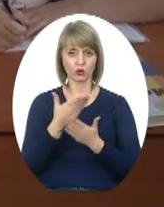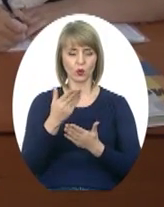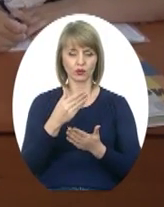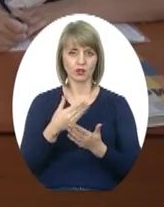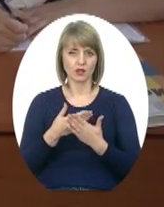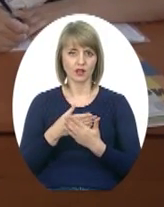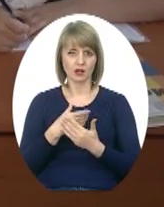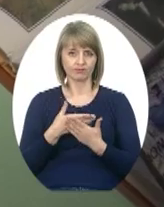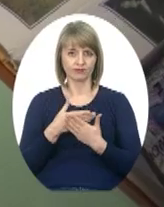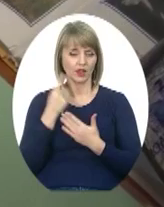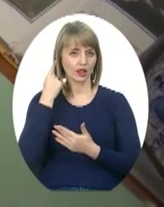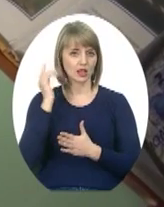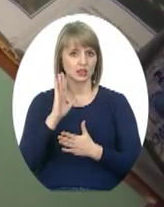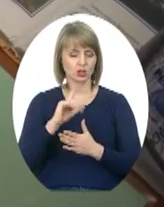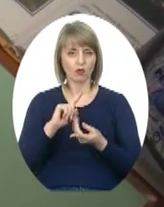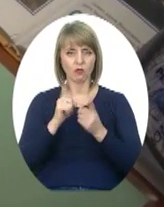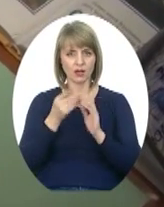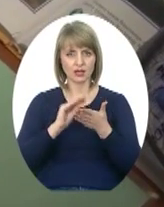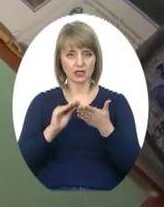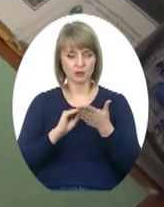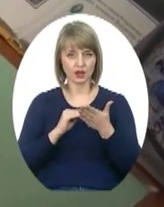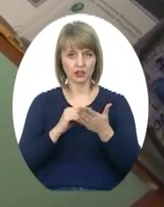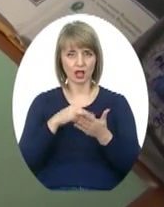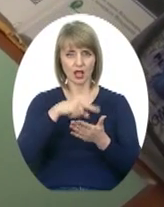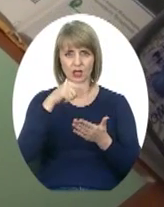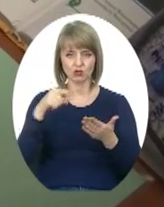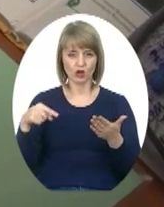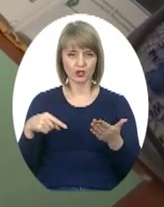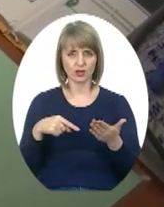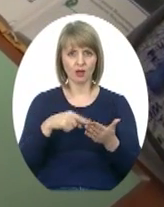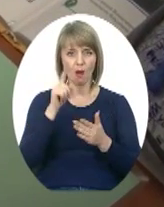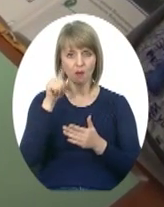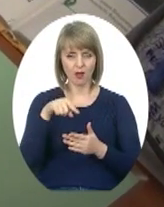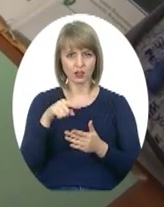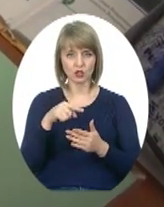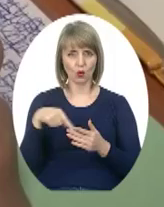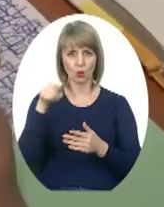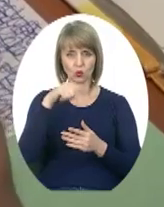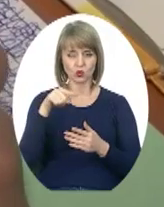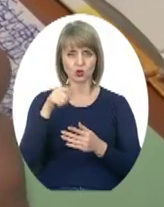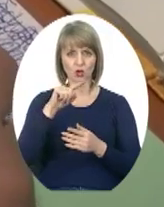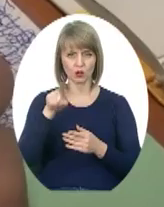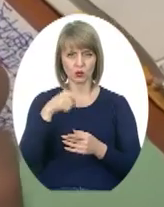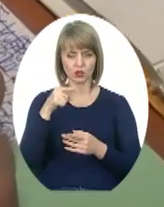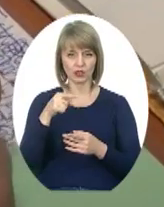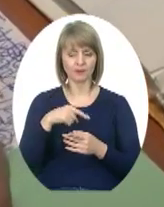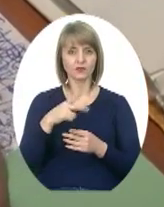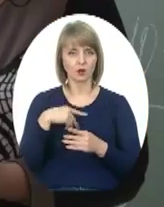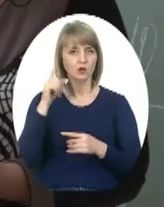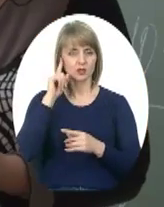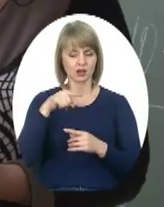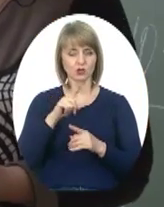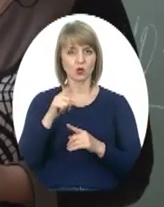делает вид, что не слушает. Вместо конспекта чертит в тетради палочки, кружочки и крючки. Но учитель знает.